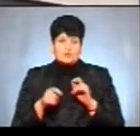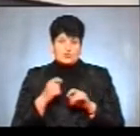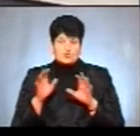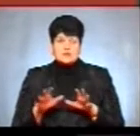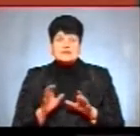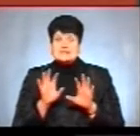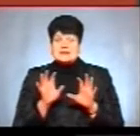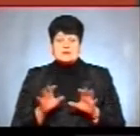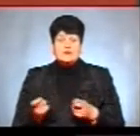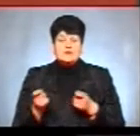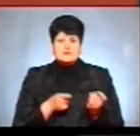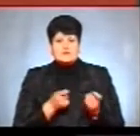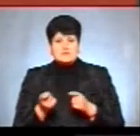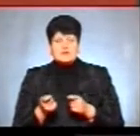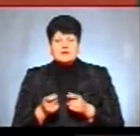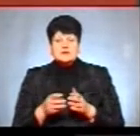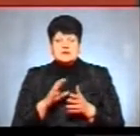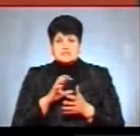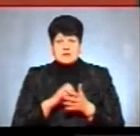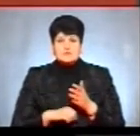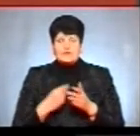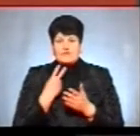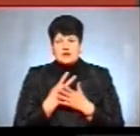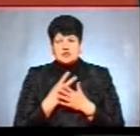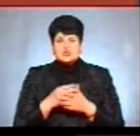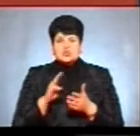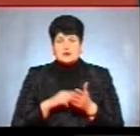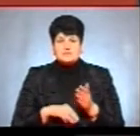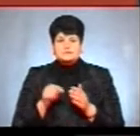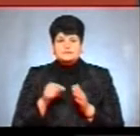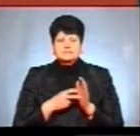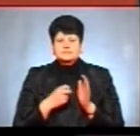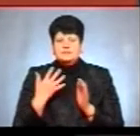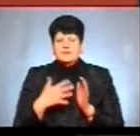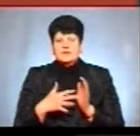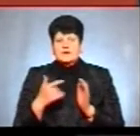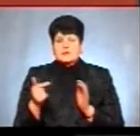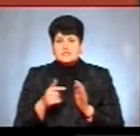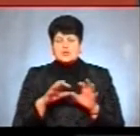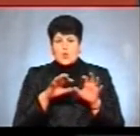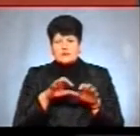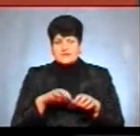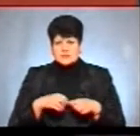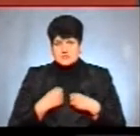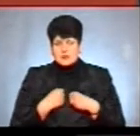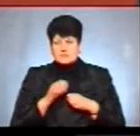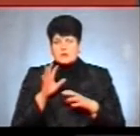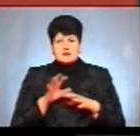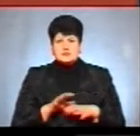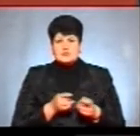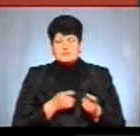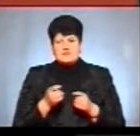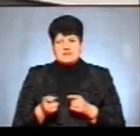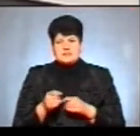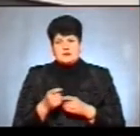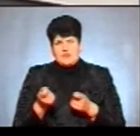вивіз накладається адмінстягнення у вигляді штрафу від 850 до 1700 гривень з конфіскацією незаконно увезеного чи насіння, чи